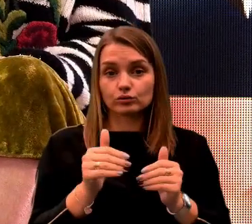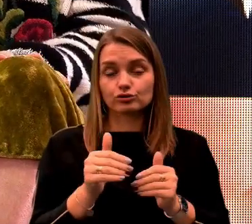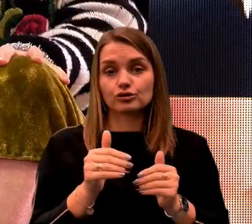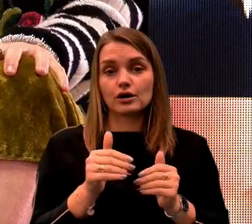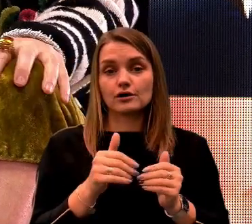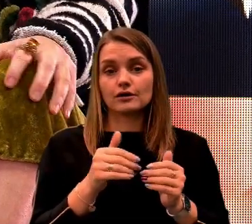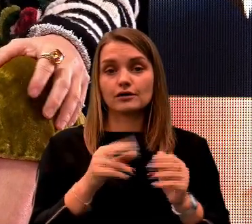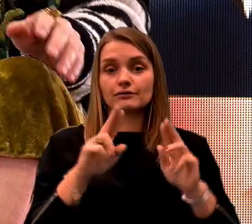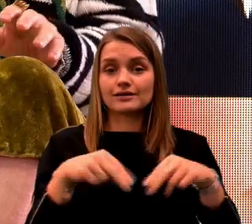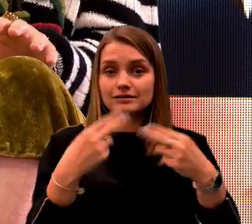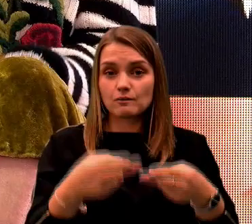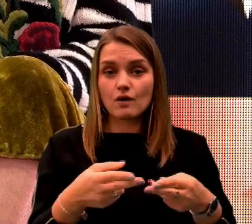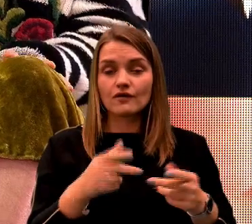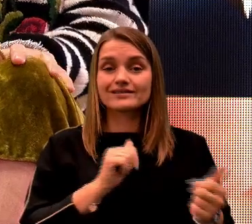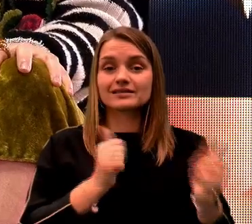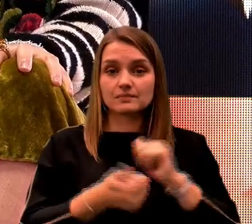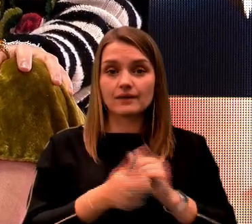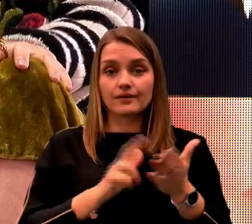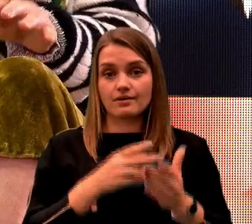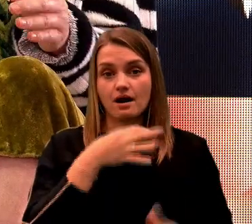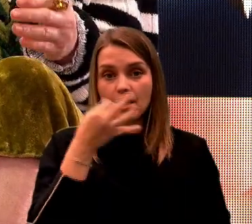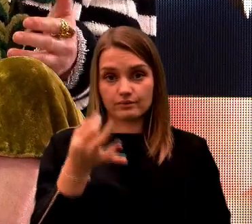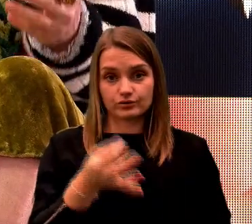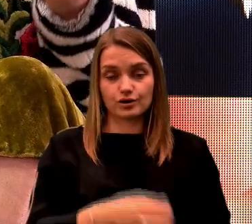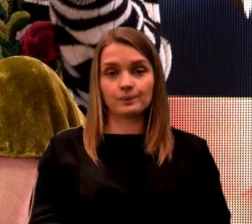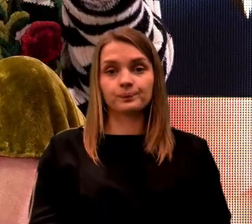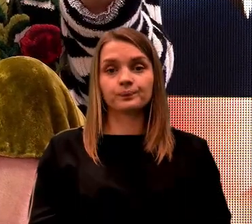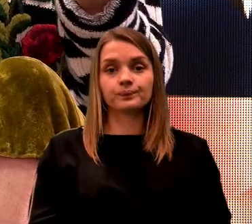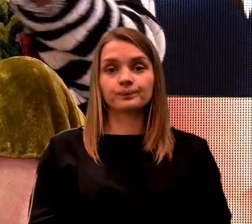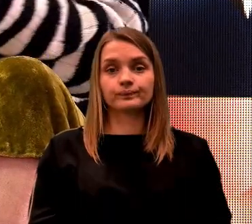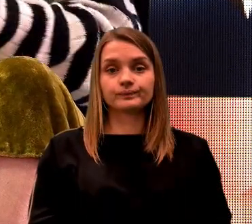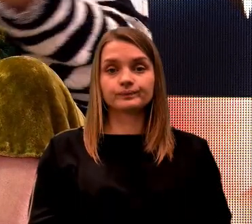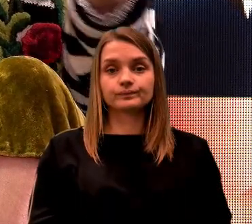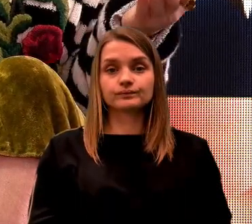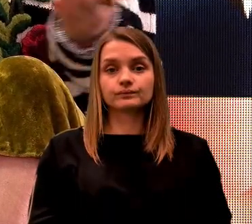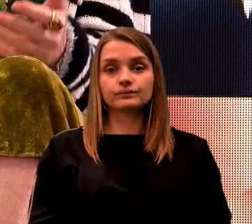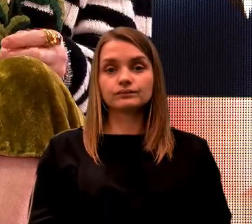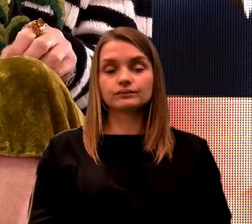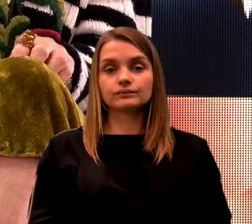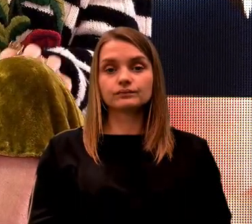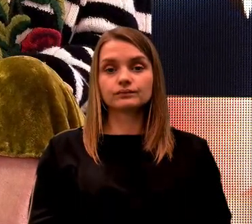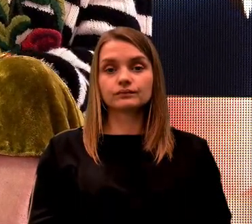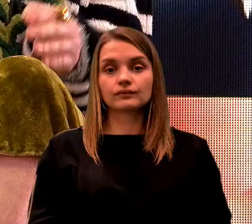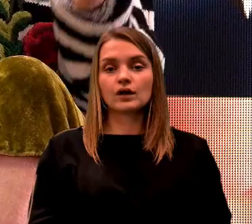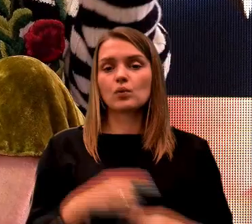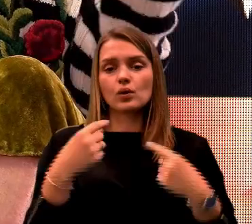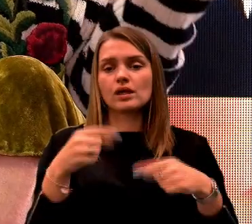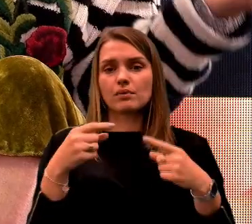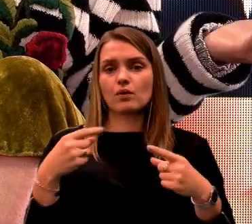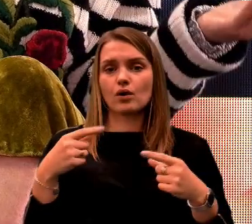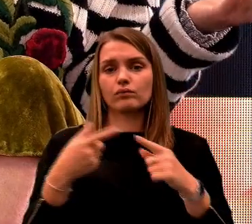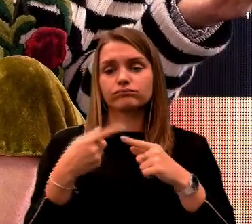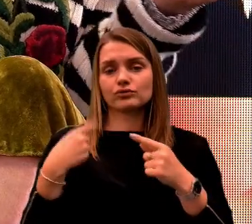następować zmiana na lepsze. Bo lepsze, no powiedzmy sobie, pomimo tego, że żeśmy tutaj nie mówili, ale